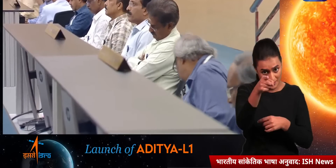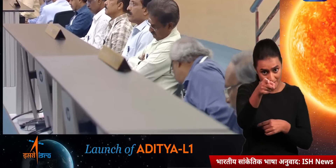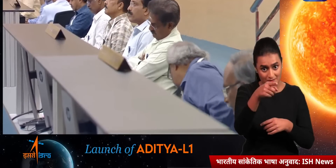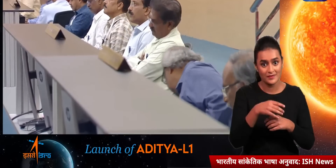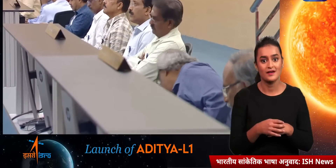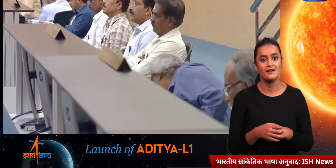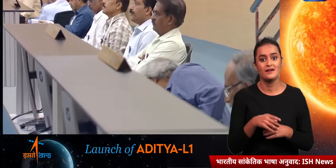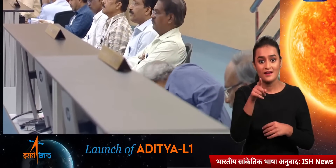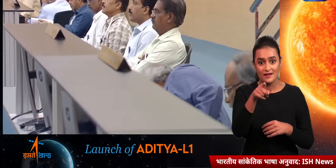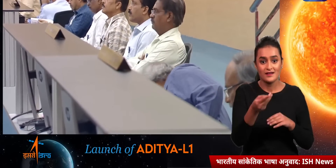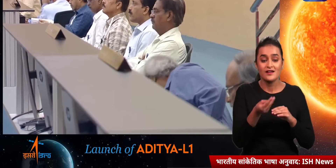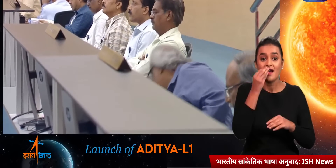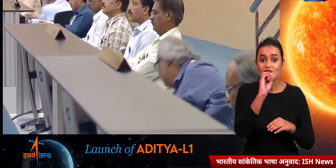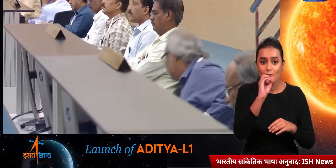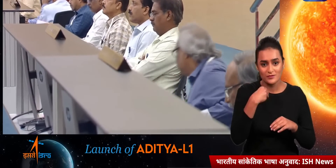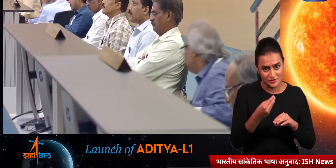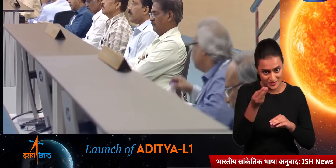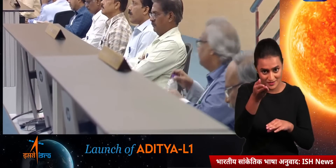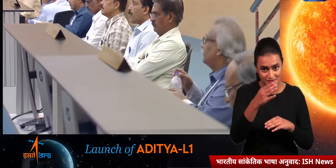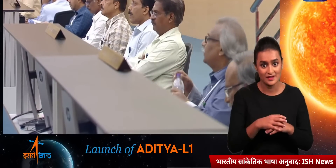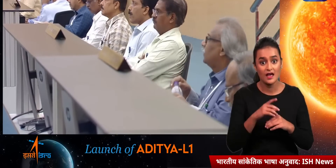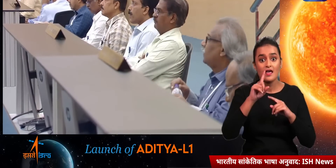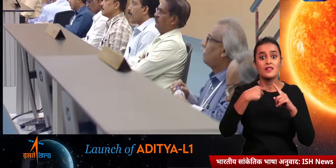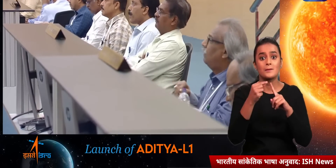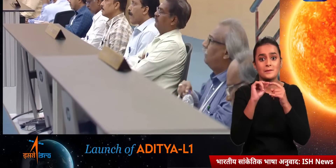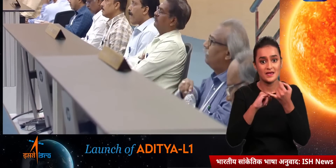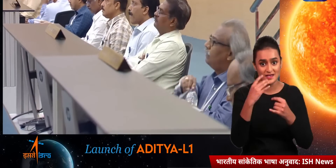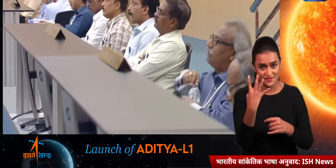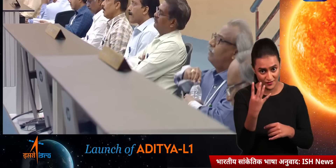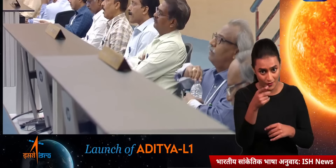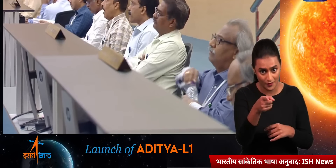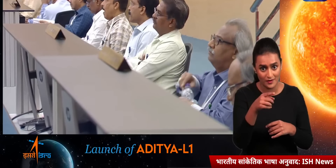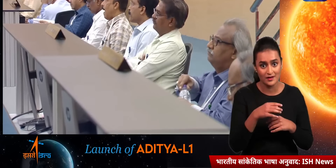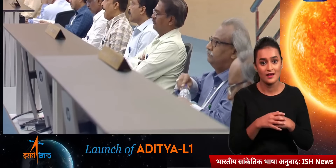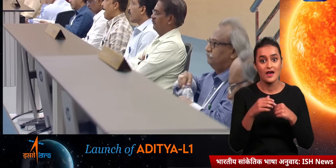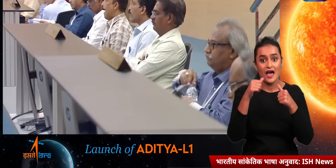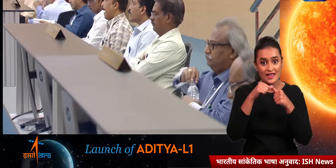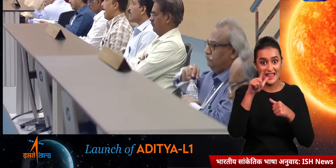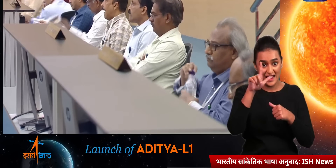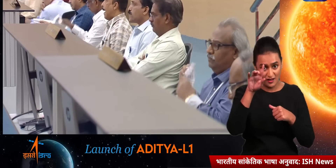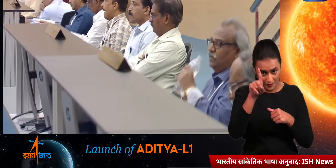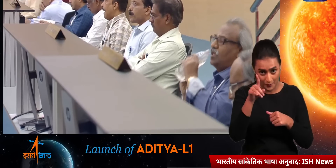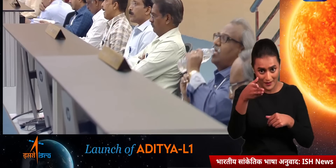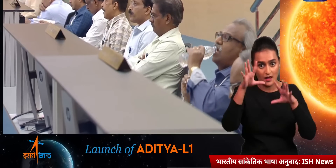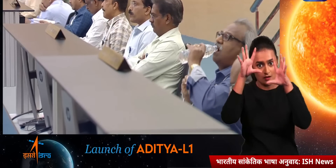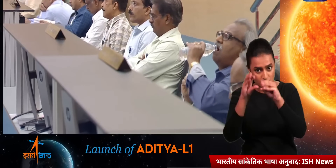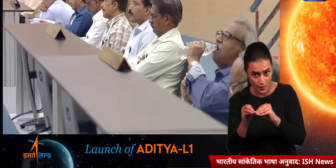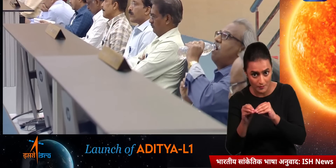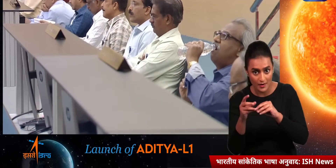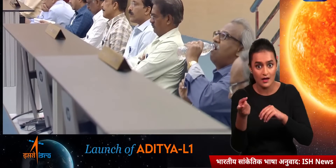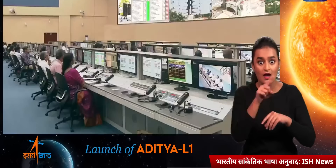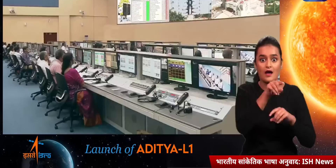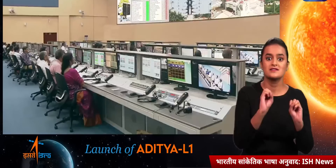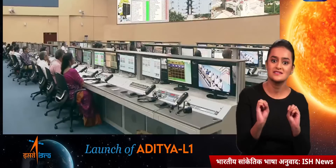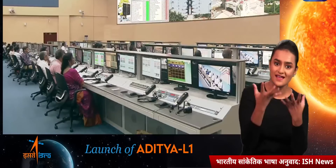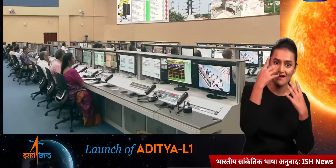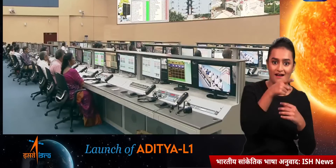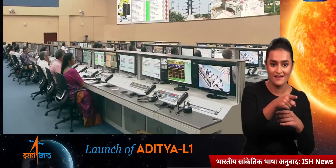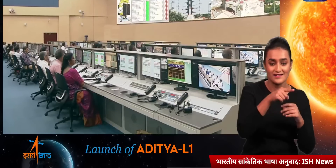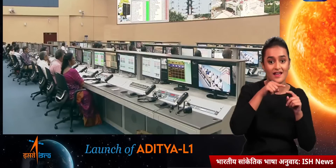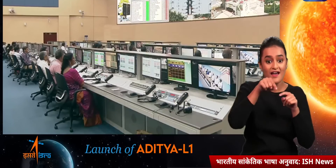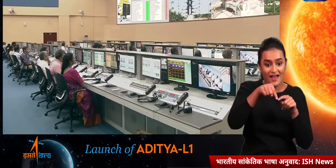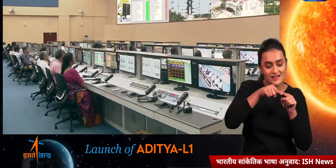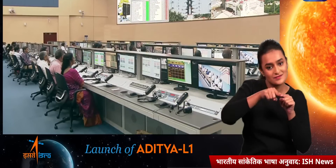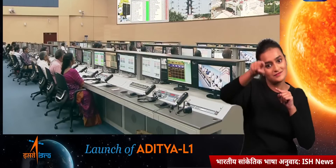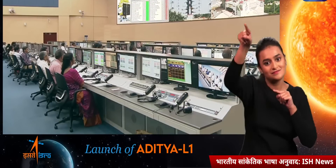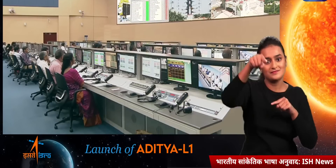जानकारी उपलब्ध कराएगा। इसके बाद PS4 शट ऑफ और आदित्य L1 के अंतक्षेपण की पुष्टि कुरु फ्रेंच गयाना स्थित ग्राउंड स्टेशन से